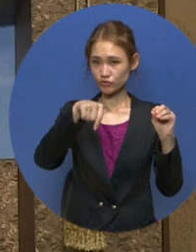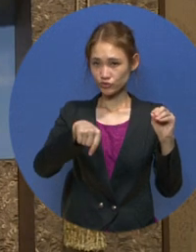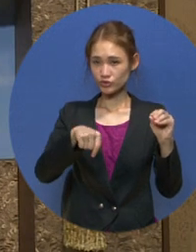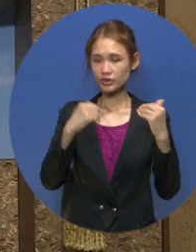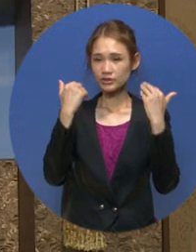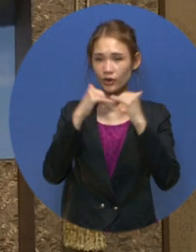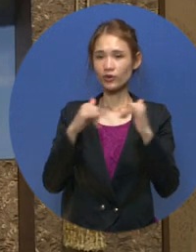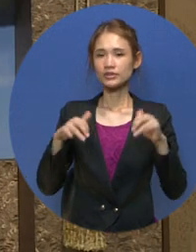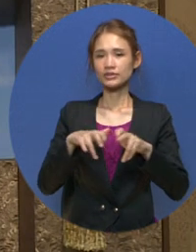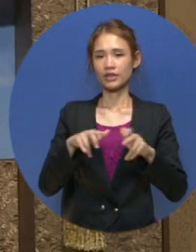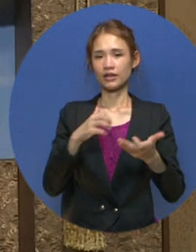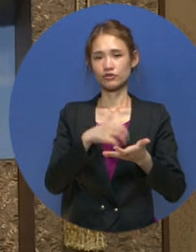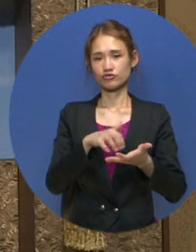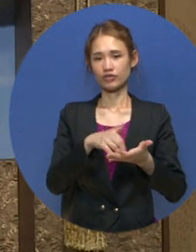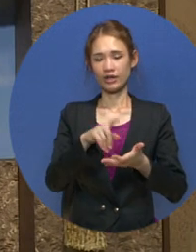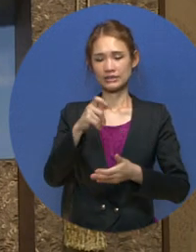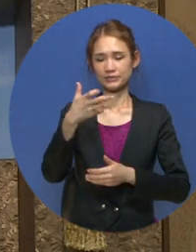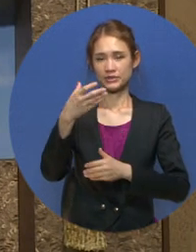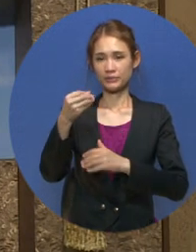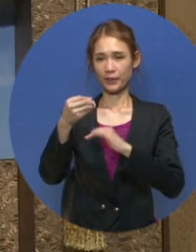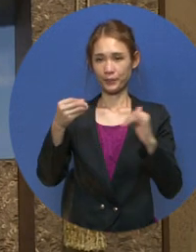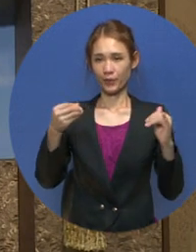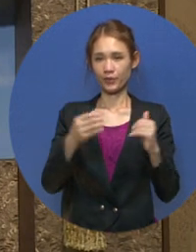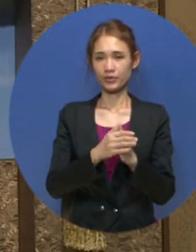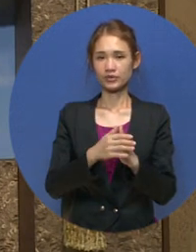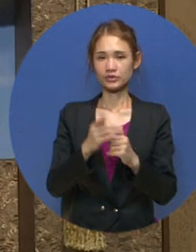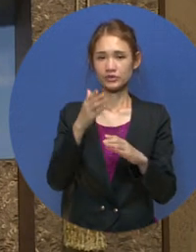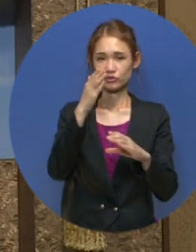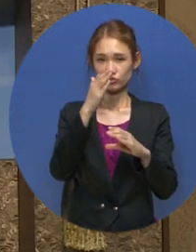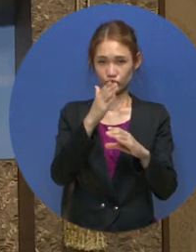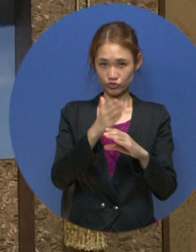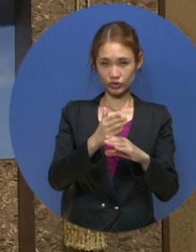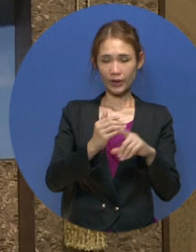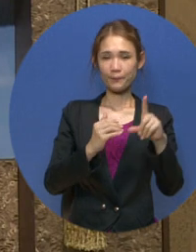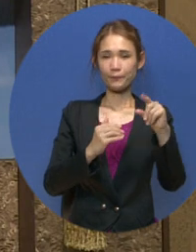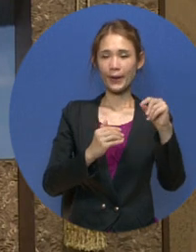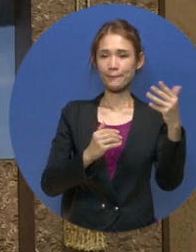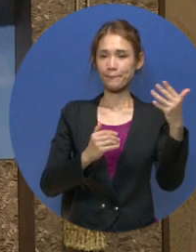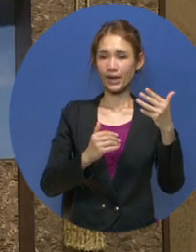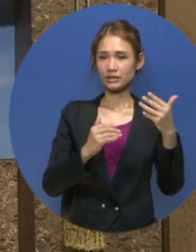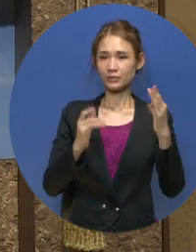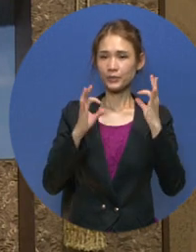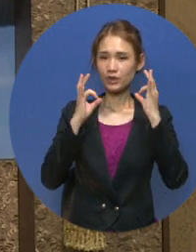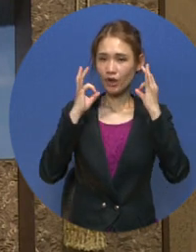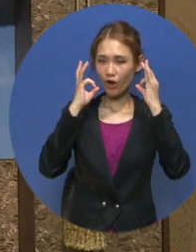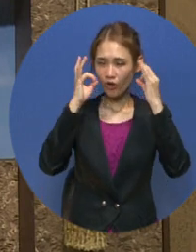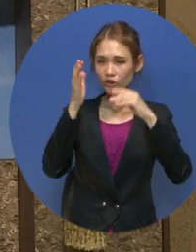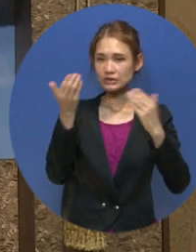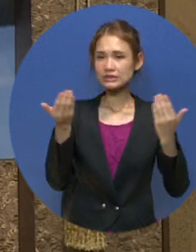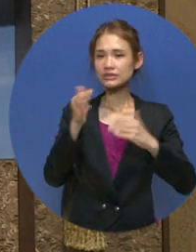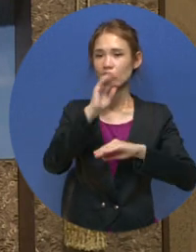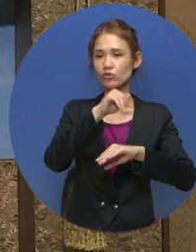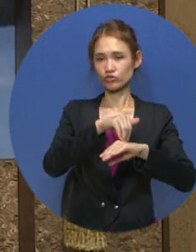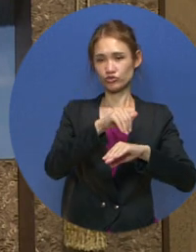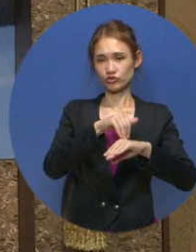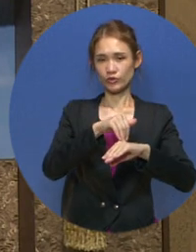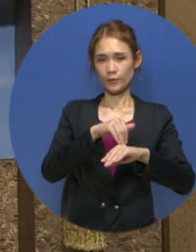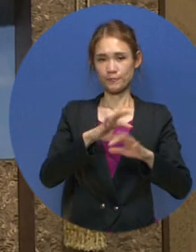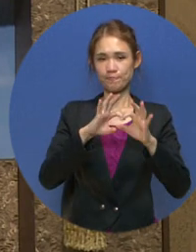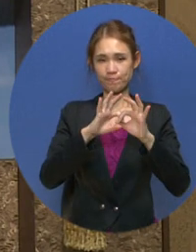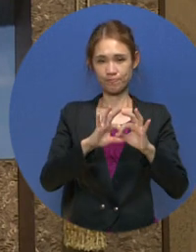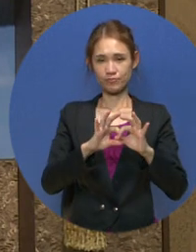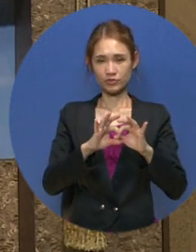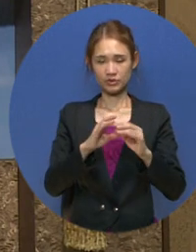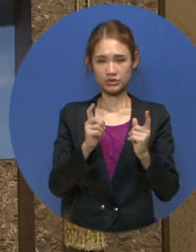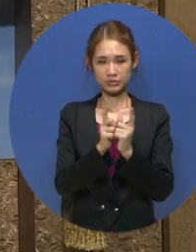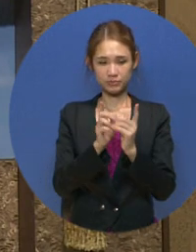성인장애인이 17만 명이나 됩니다. 예. 그중에 한 18,000 명이 겨우 직업을 훈련받고 또 실제로